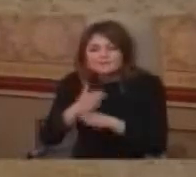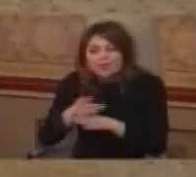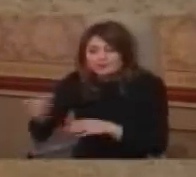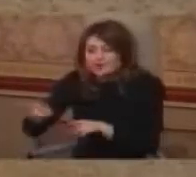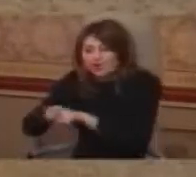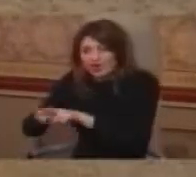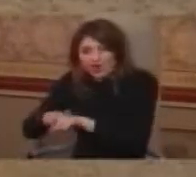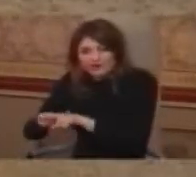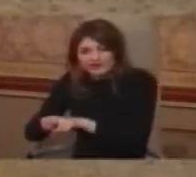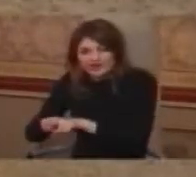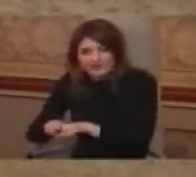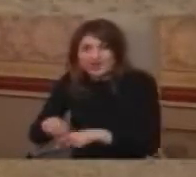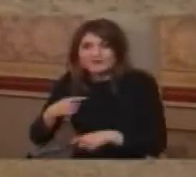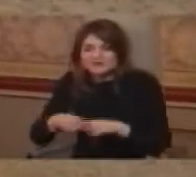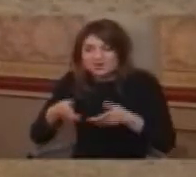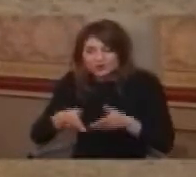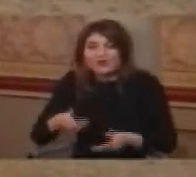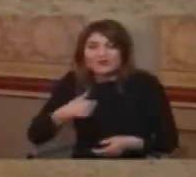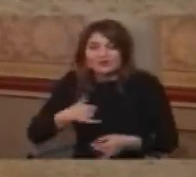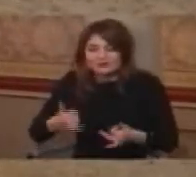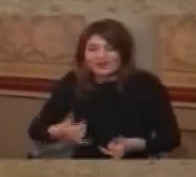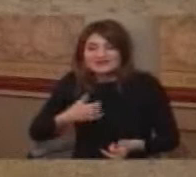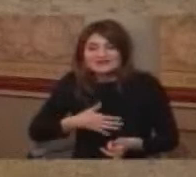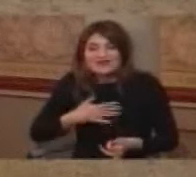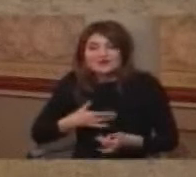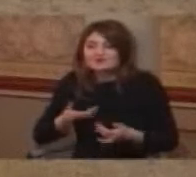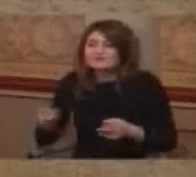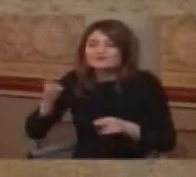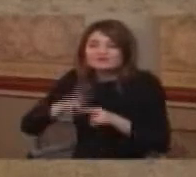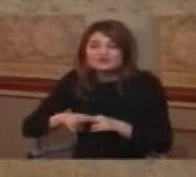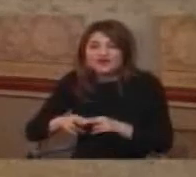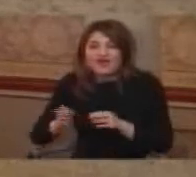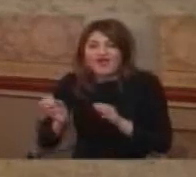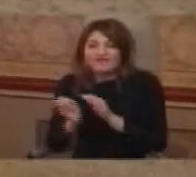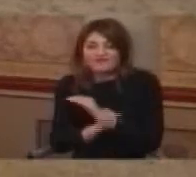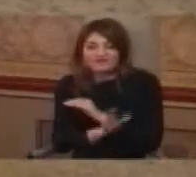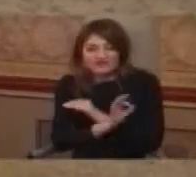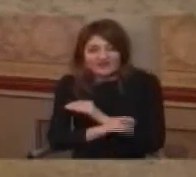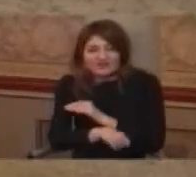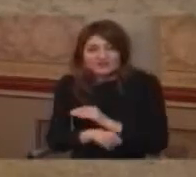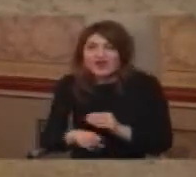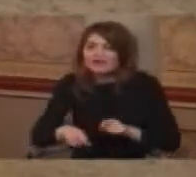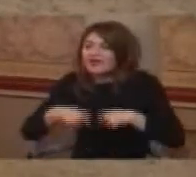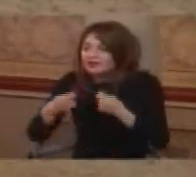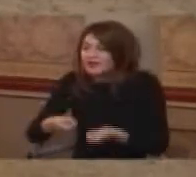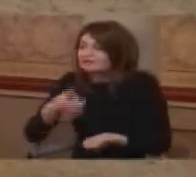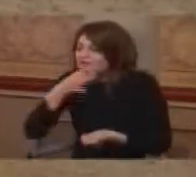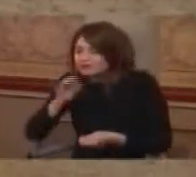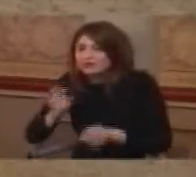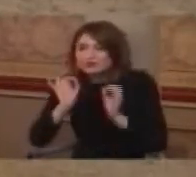I zato bi ja danas volio kada bi više vrtića bilo prilagođeno upravo da pruži adekvatan